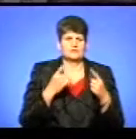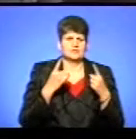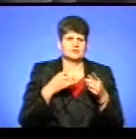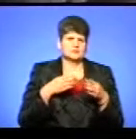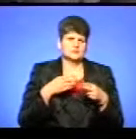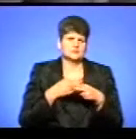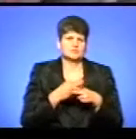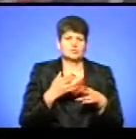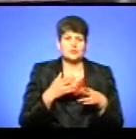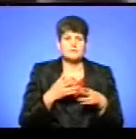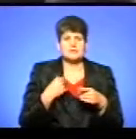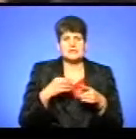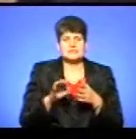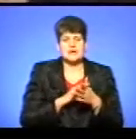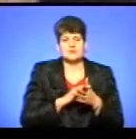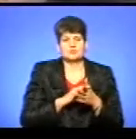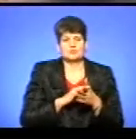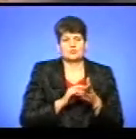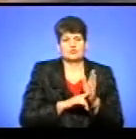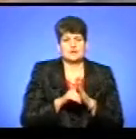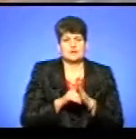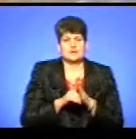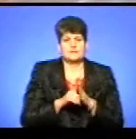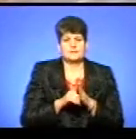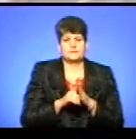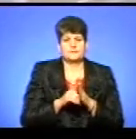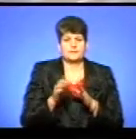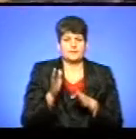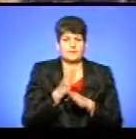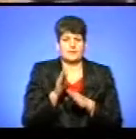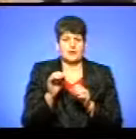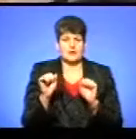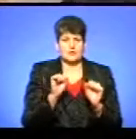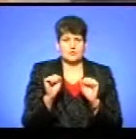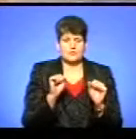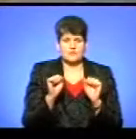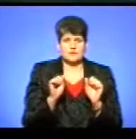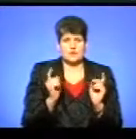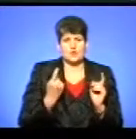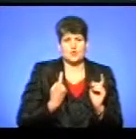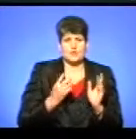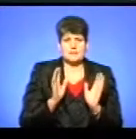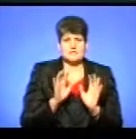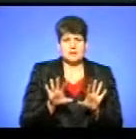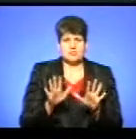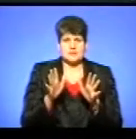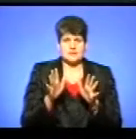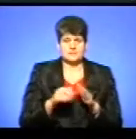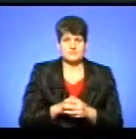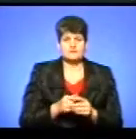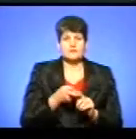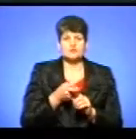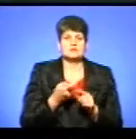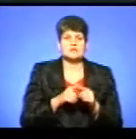Ми відразу приступили до регулювання дорожнього руху і до охорони місця події. Внаслідок